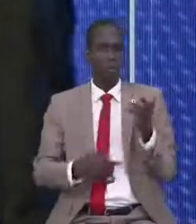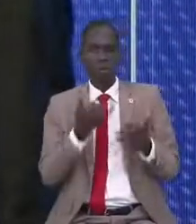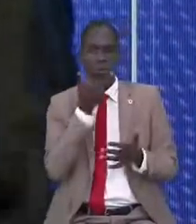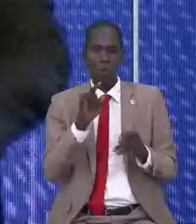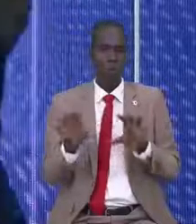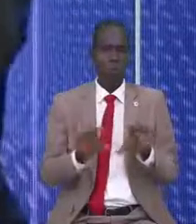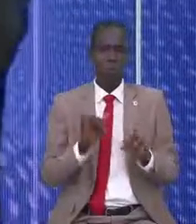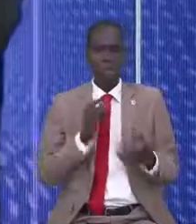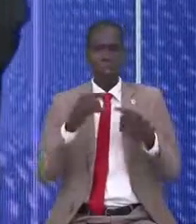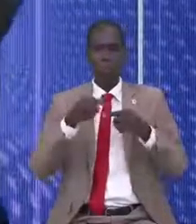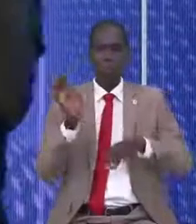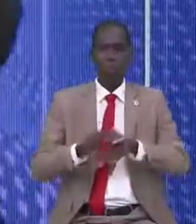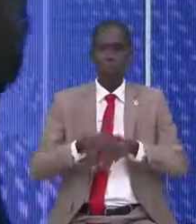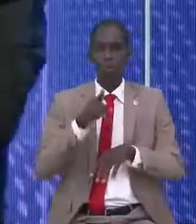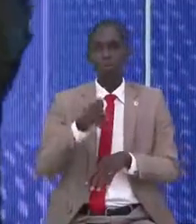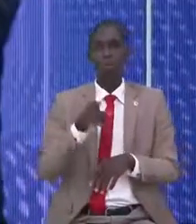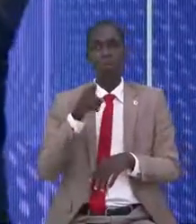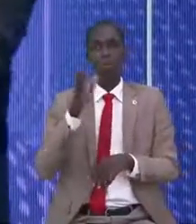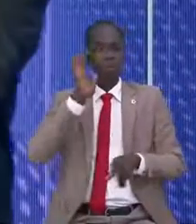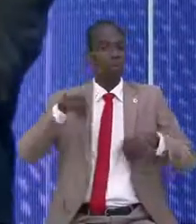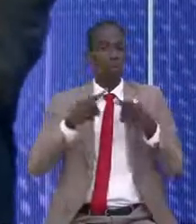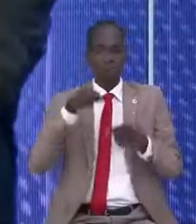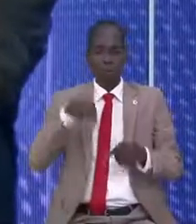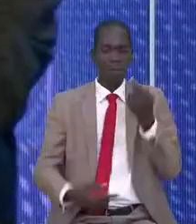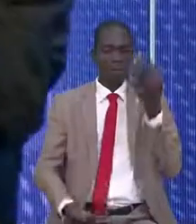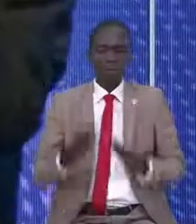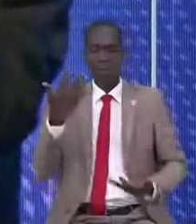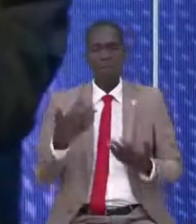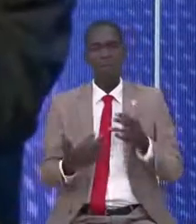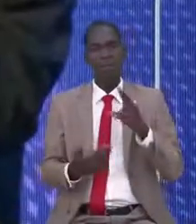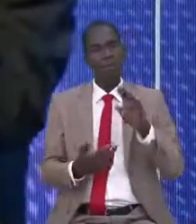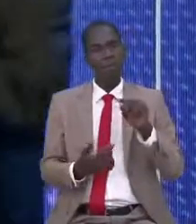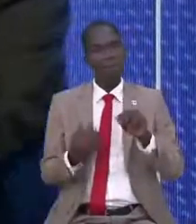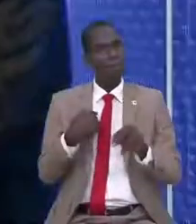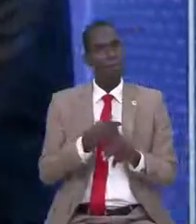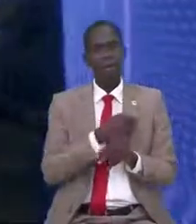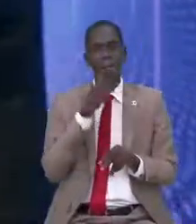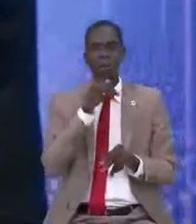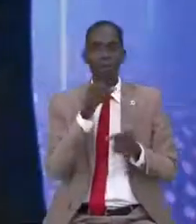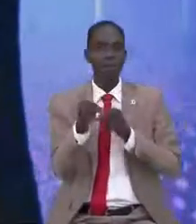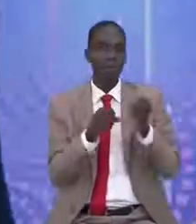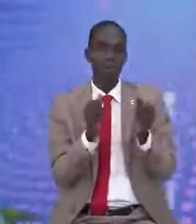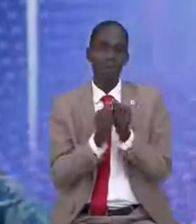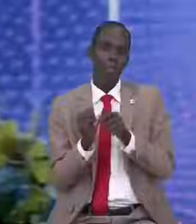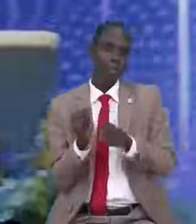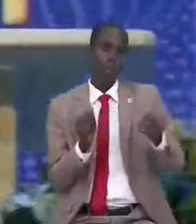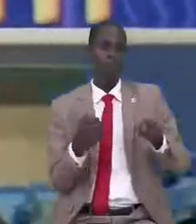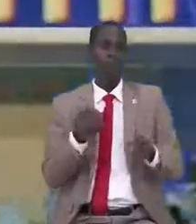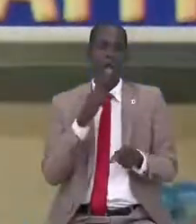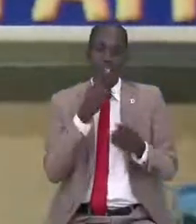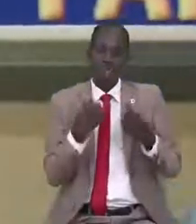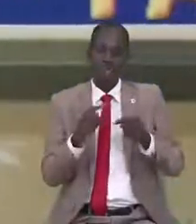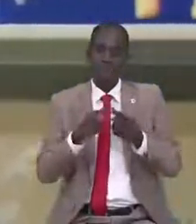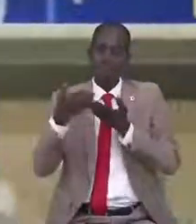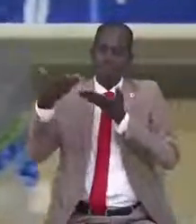suis venu t'avertir, tu vas aller en affaire. Non, non, non, non. Tu ne peux pas te bagarrer avec eux. Tu essaies de